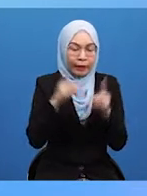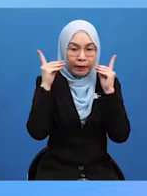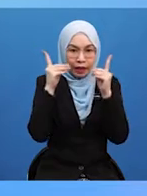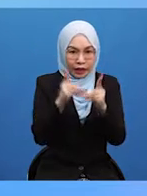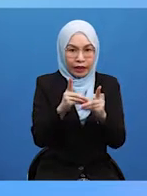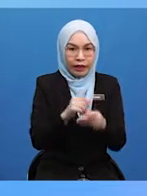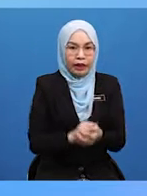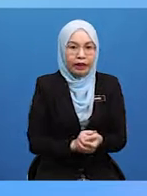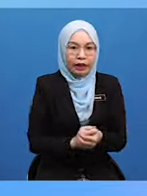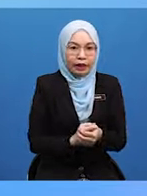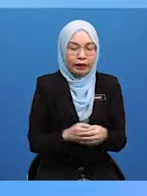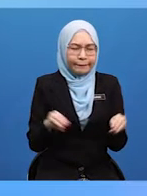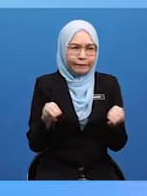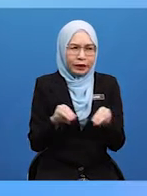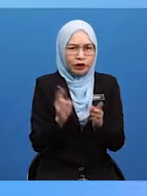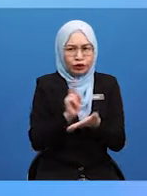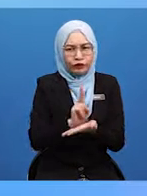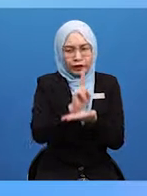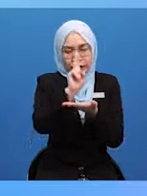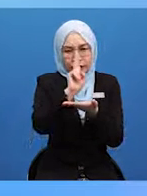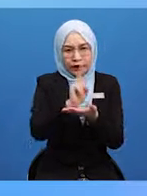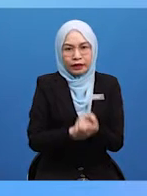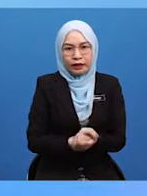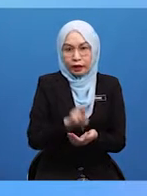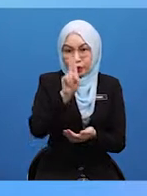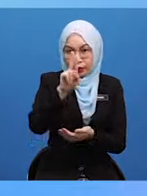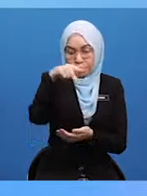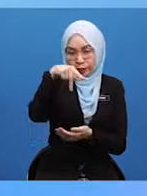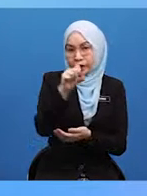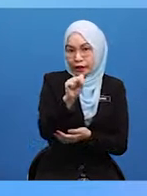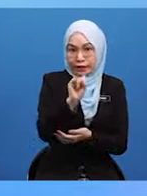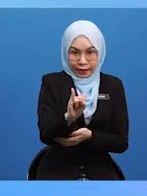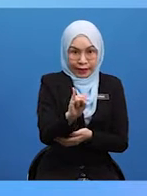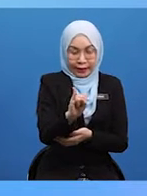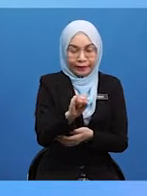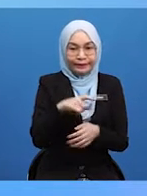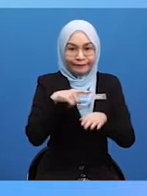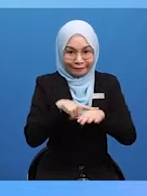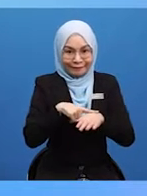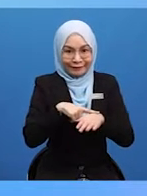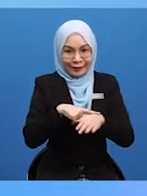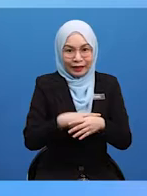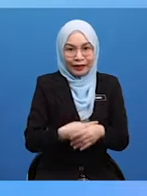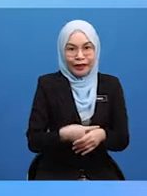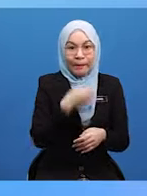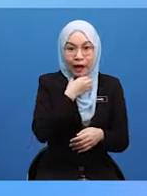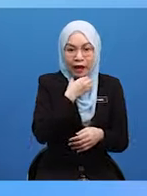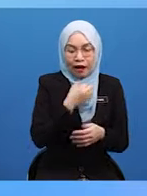seperti Universiti Pendidikan Sultan Idris UPSI di Tanjung Malim